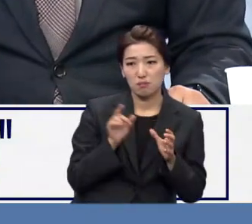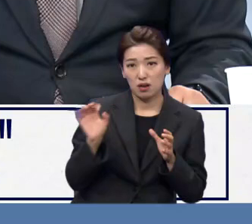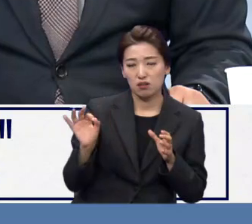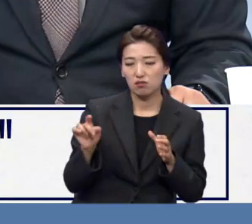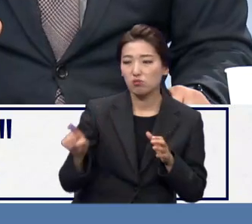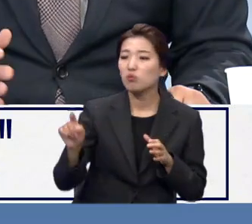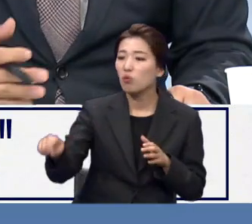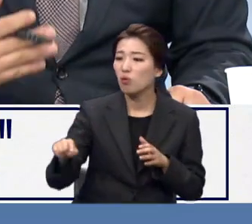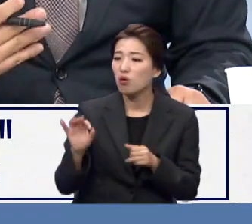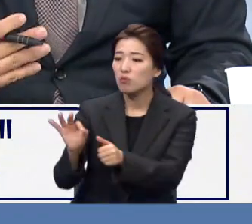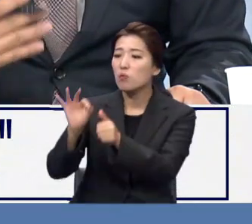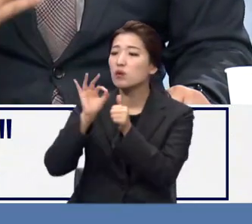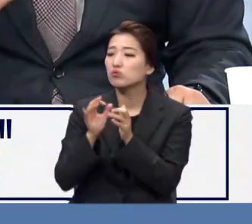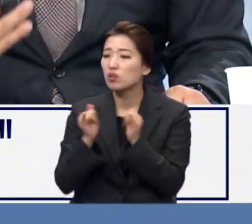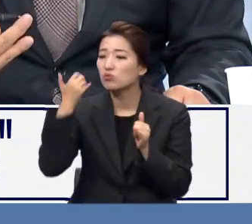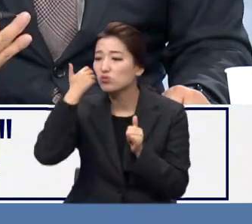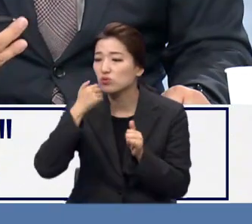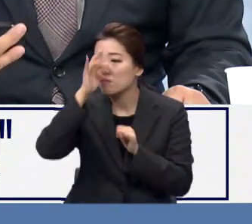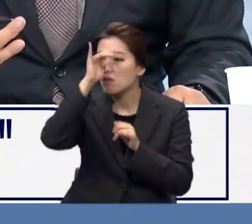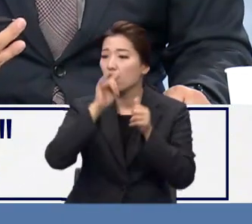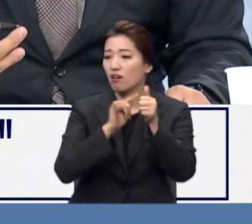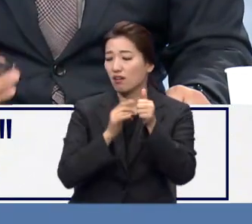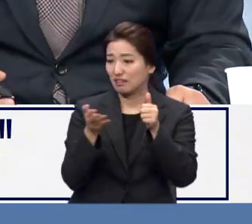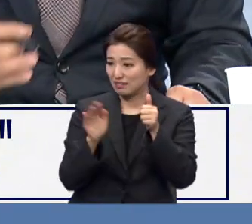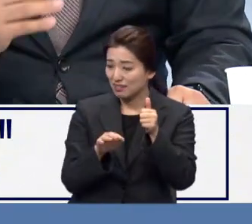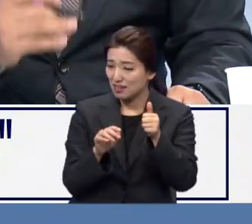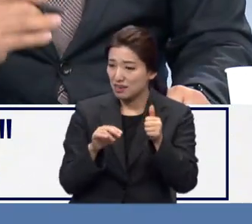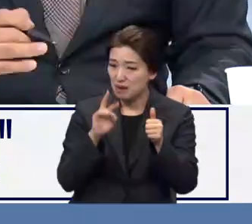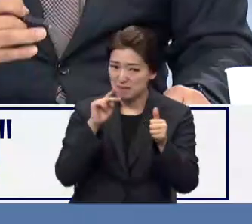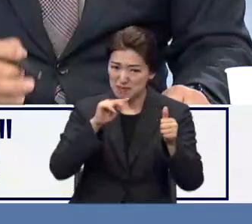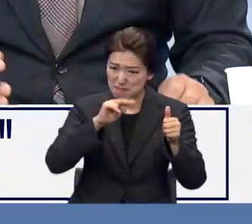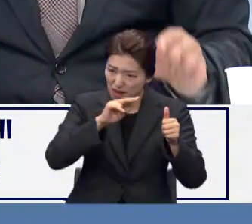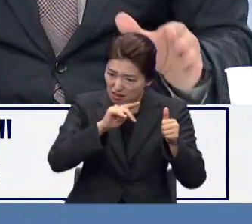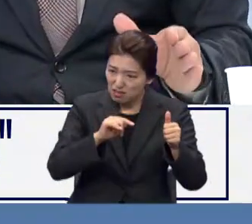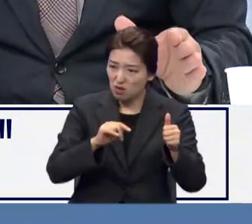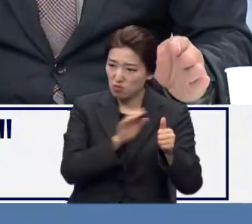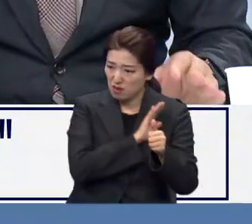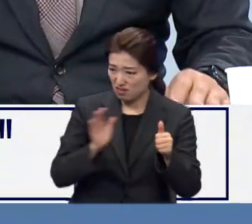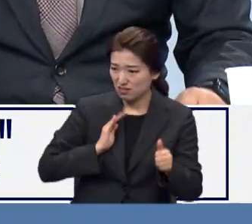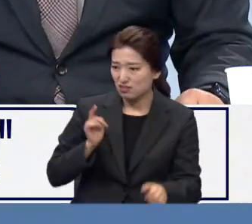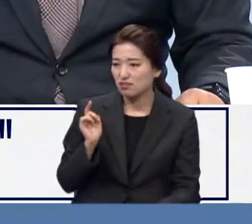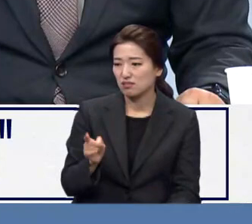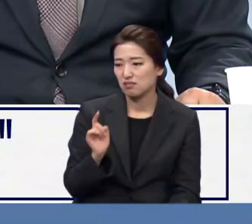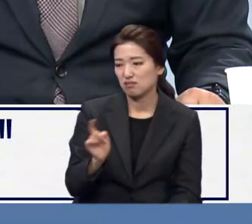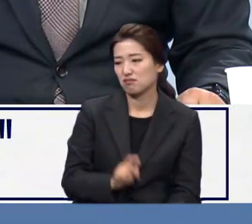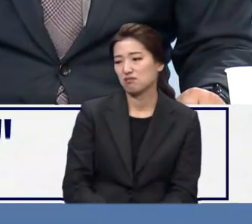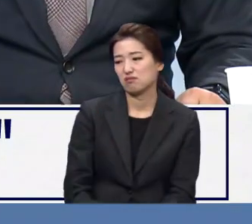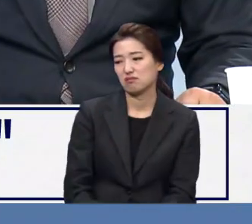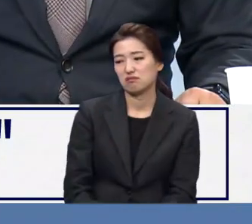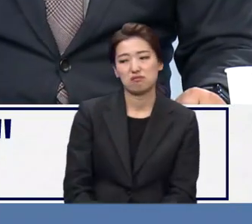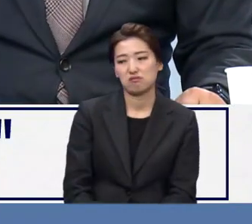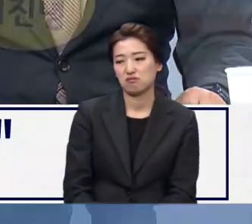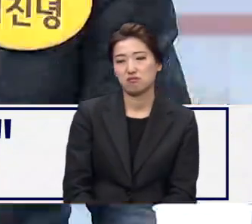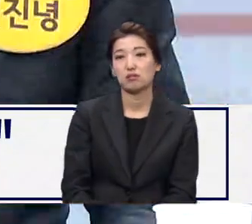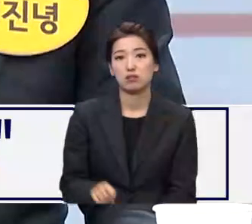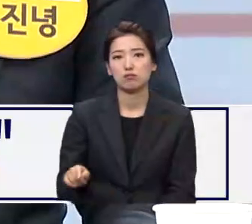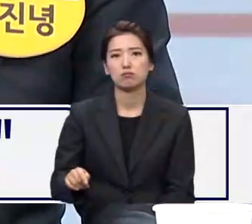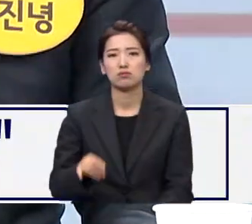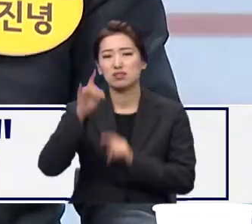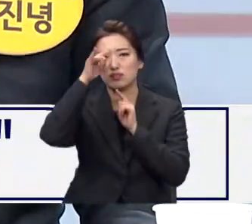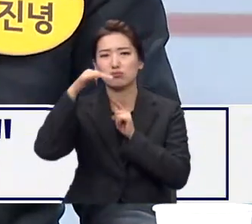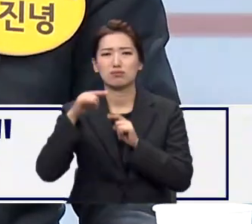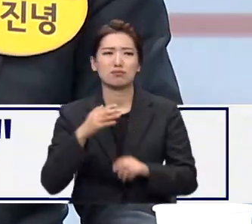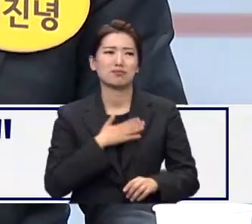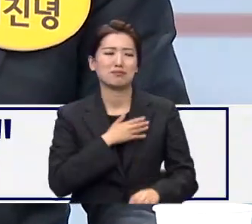이준석 대표가의 말씀에 진성성이 있으려고 한다고 하면은 박근혜 전 대통령을 직접 찾아가서 정말 지난번에 했던 것처럼